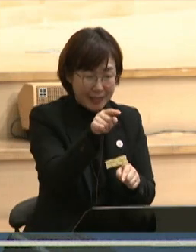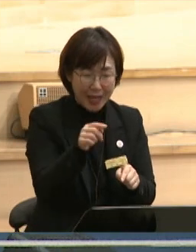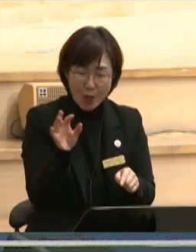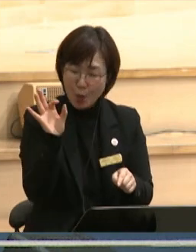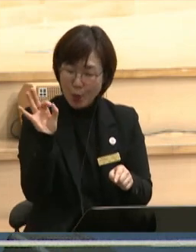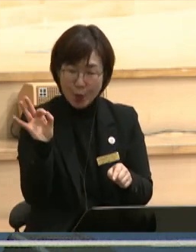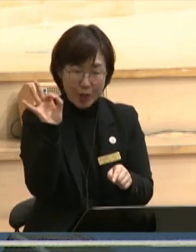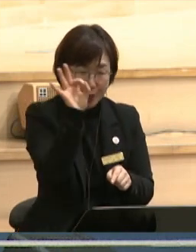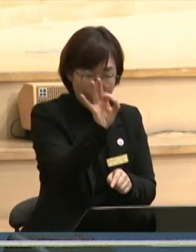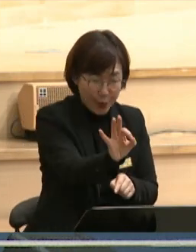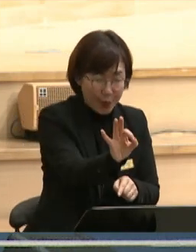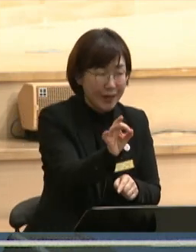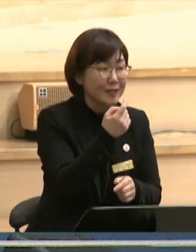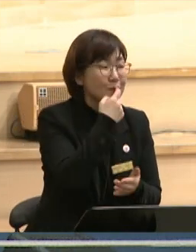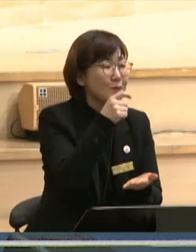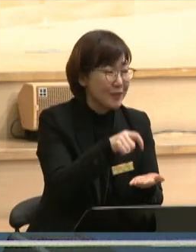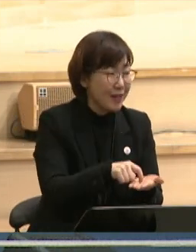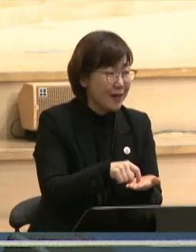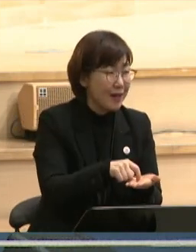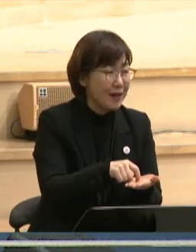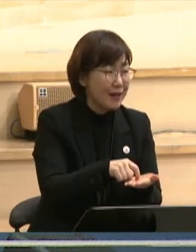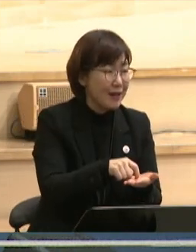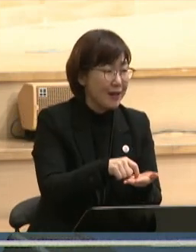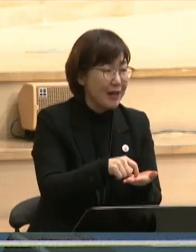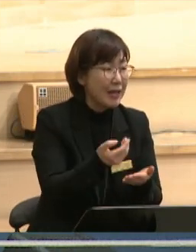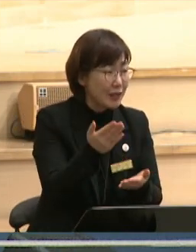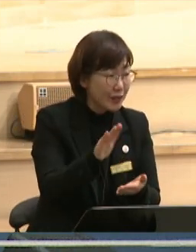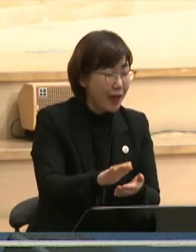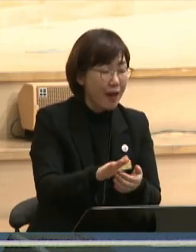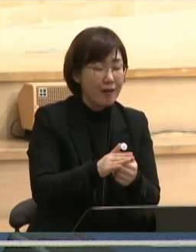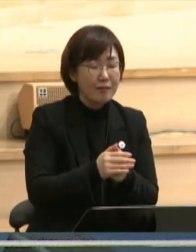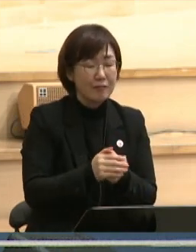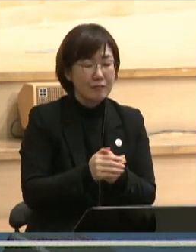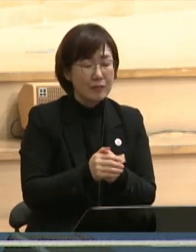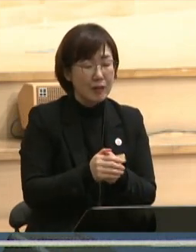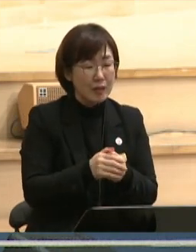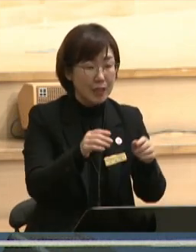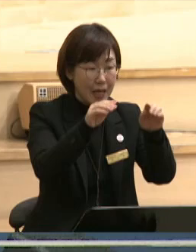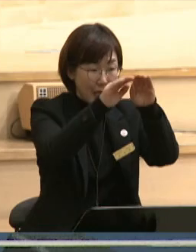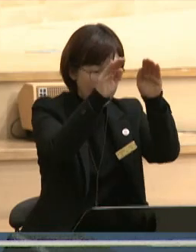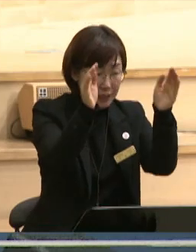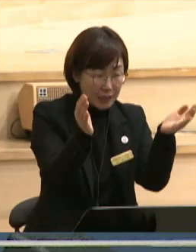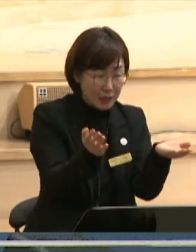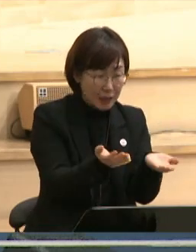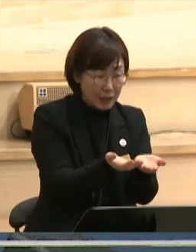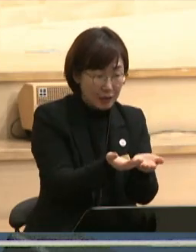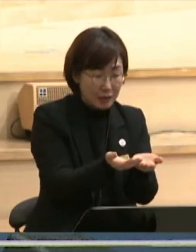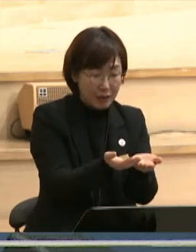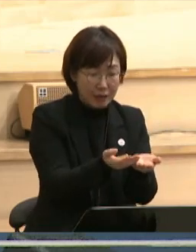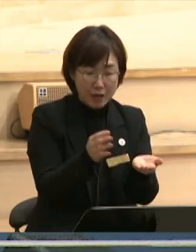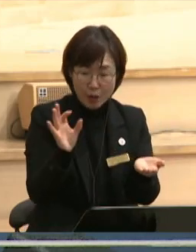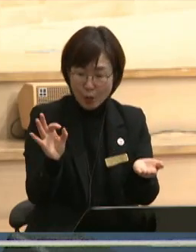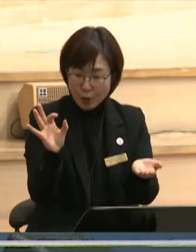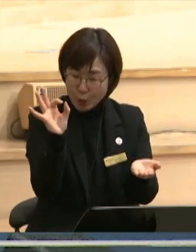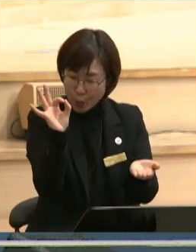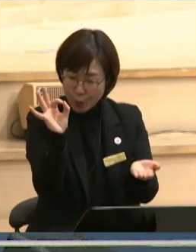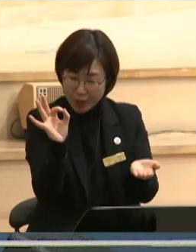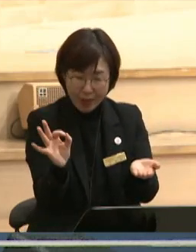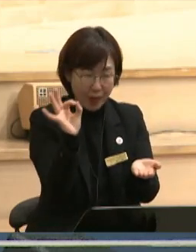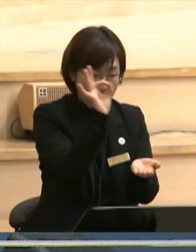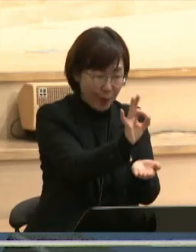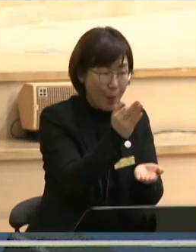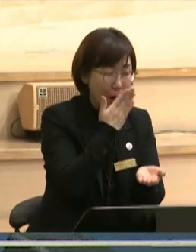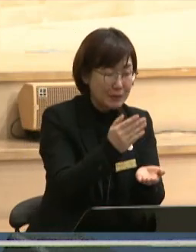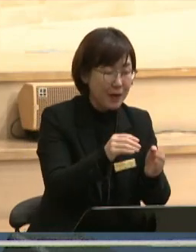쉬워요 맞죠 그렇지만 그렇게 되면 큰 원은 작은 원 안에 들어갈 수가 없습니다